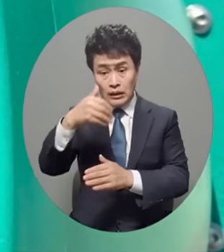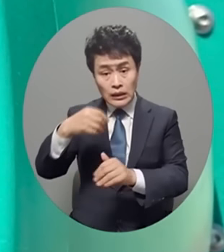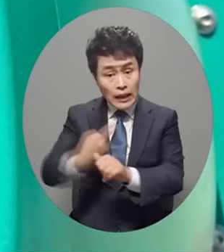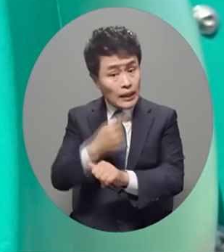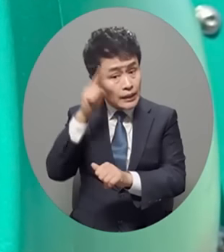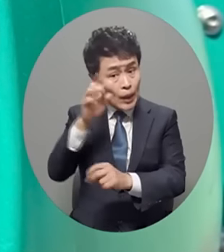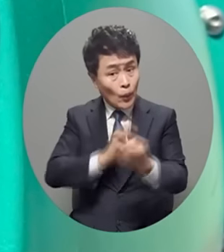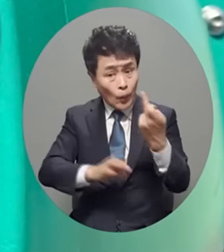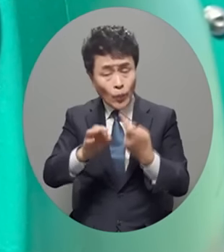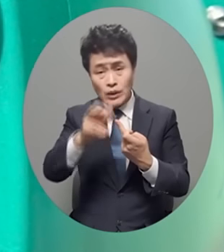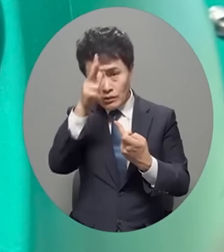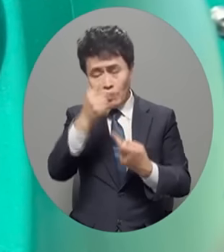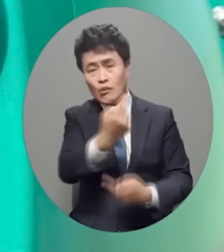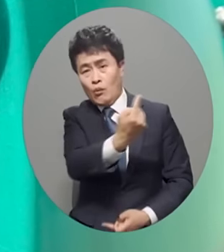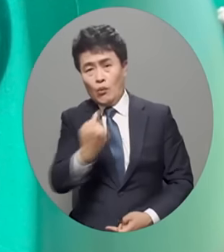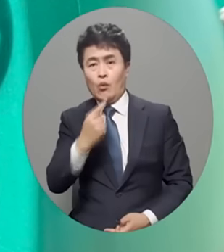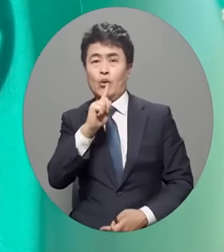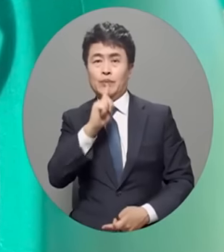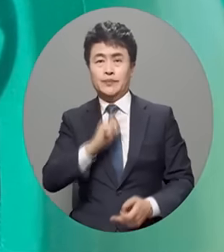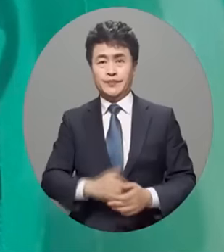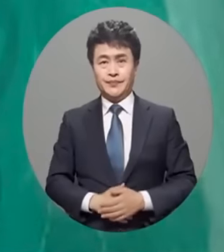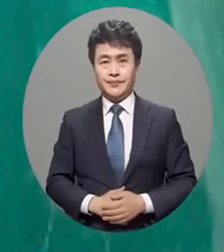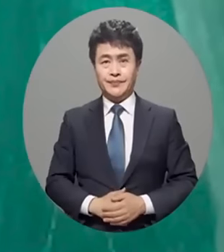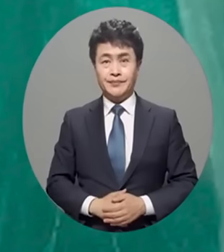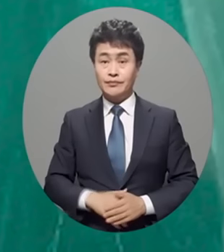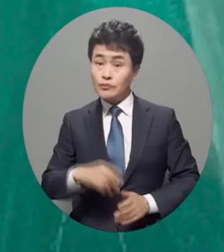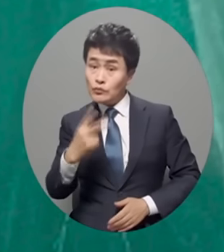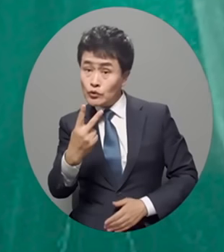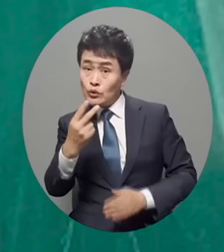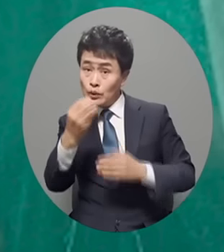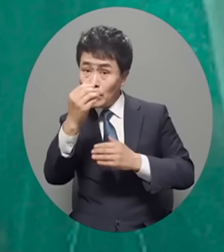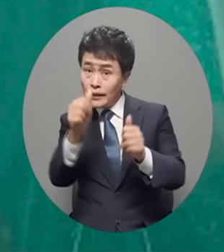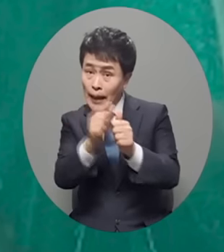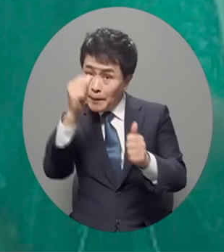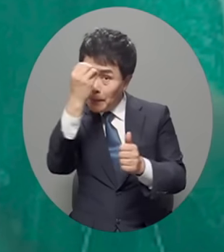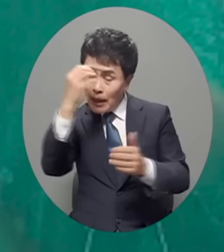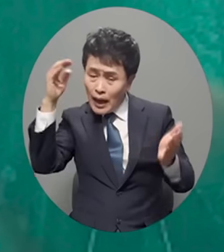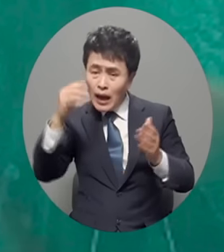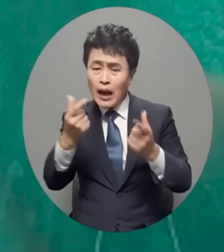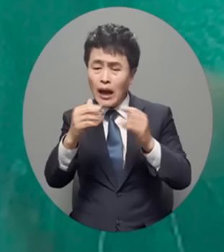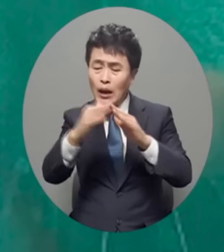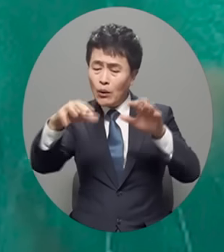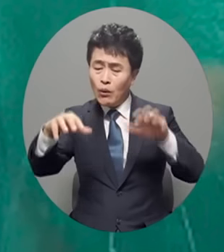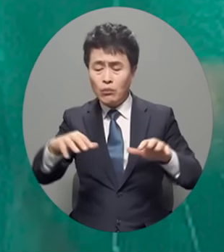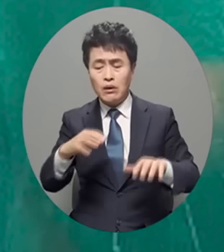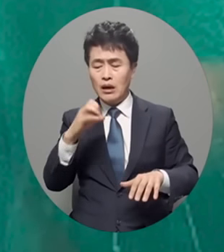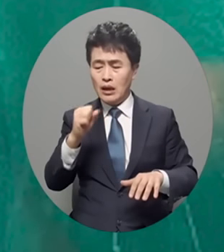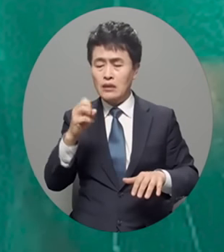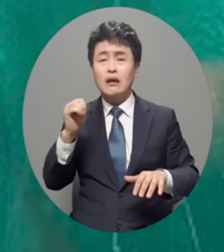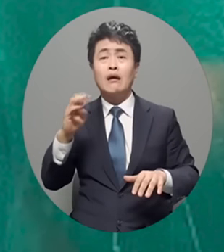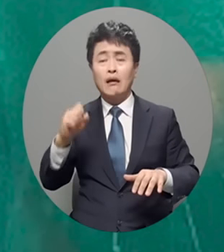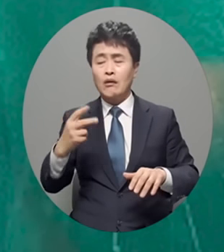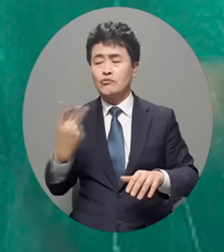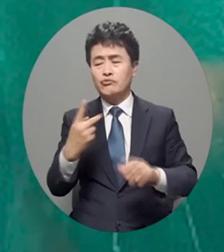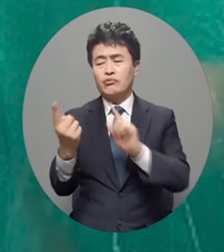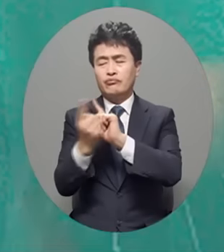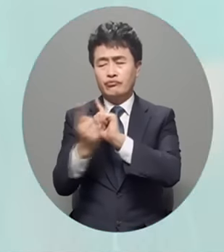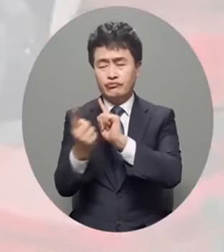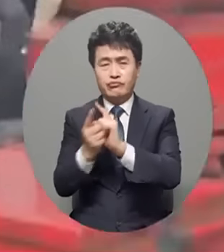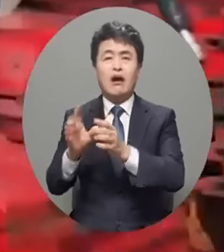오전 경찰서에 출석할 예정입니다. 두 남학생은 같은 동네에 살며 SNS를 통해 만난 사이로